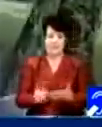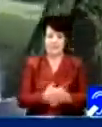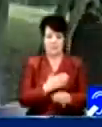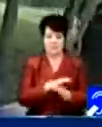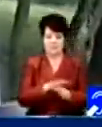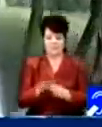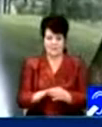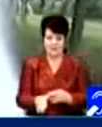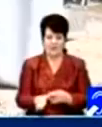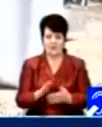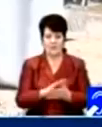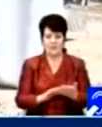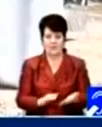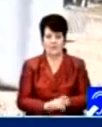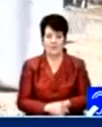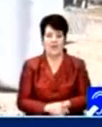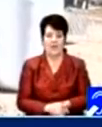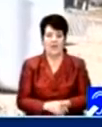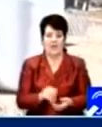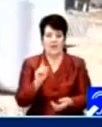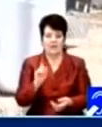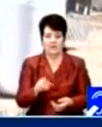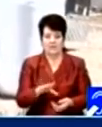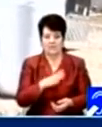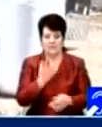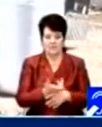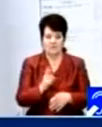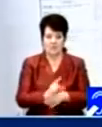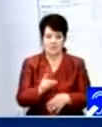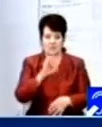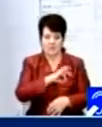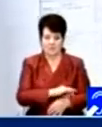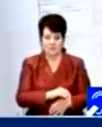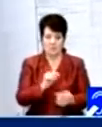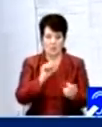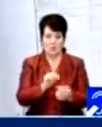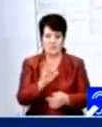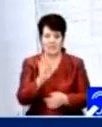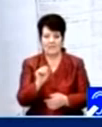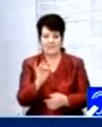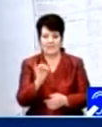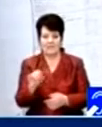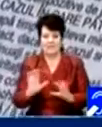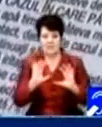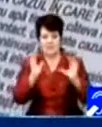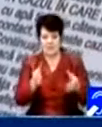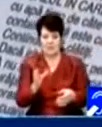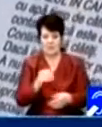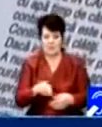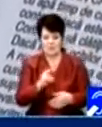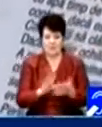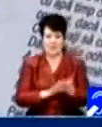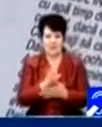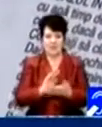continuare a neonicotinoidelor. Neonicotinoidele sunt printre cele mai folosite și mai controversate pesticide din lume. Un studiu publicat în revista